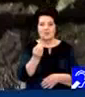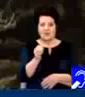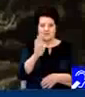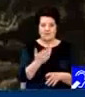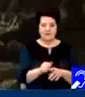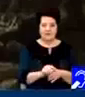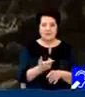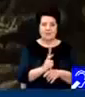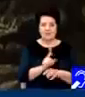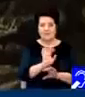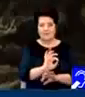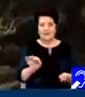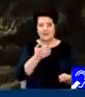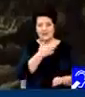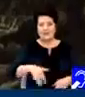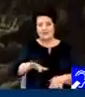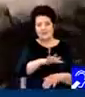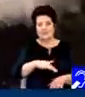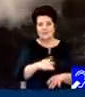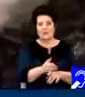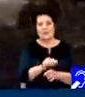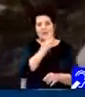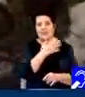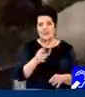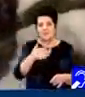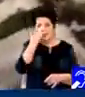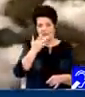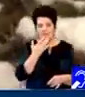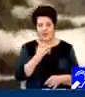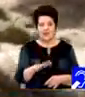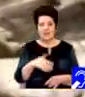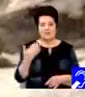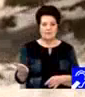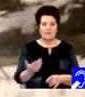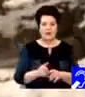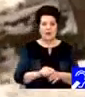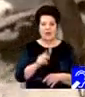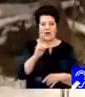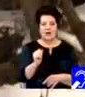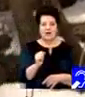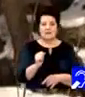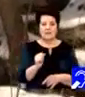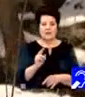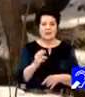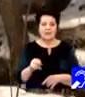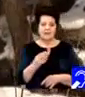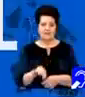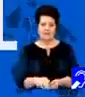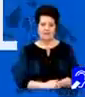naturală pe care proprietarii de pensiuni din zonă se bazează. În timpul verii se poate ajunge și în partea superioară a cascadei.